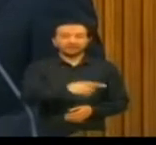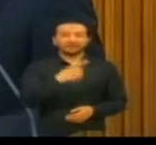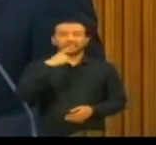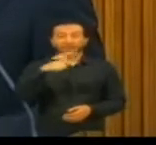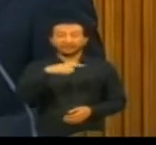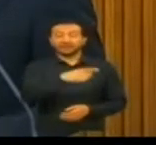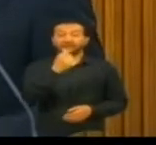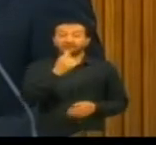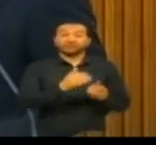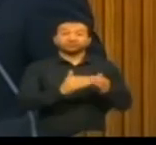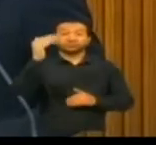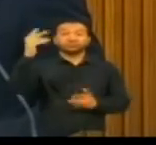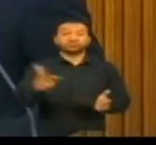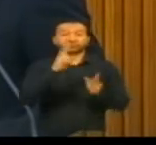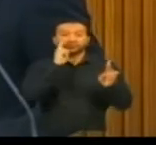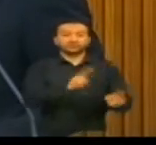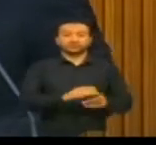biberin fiyatlarının uçtuğunu gördük.